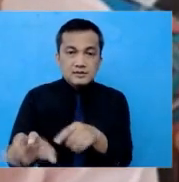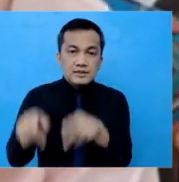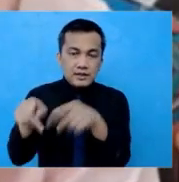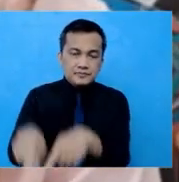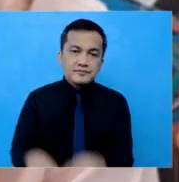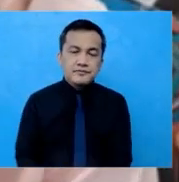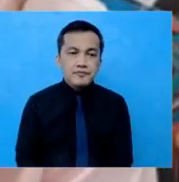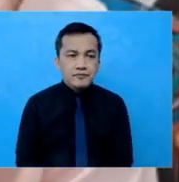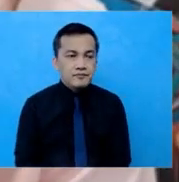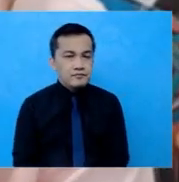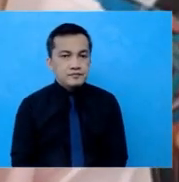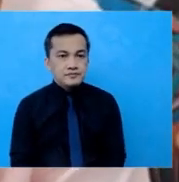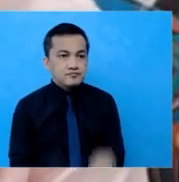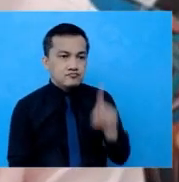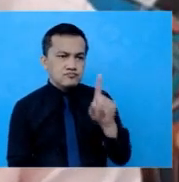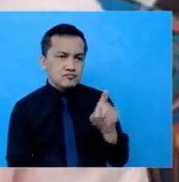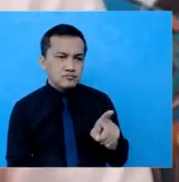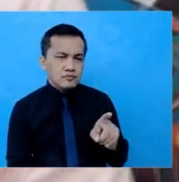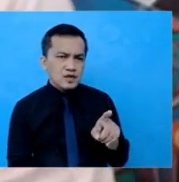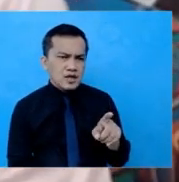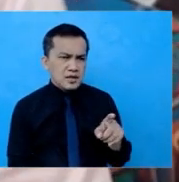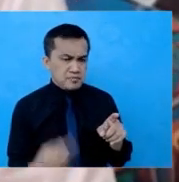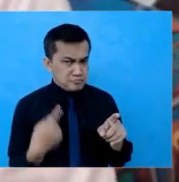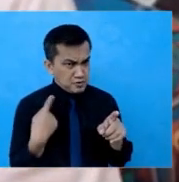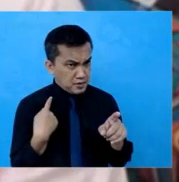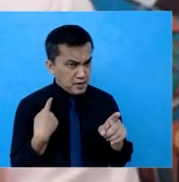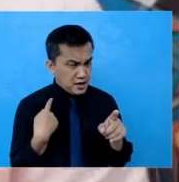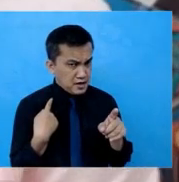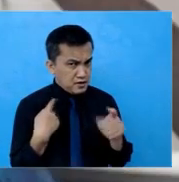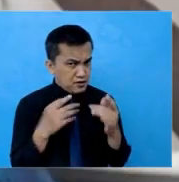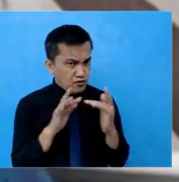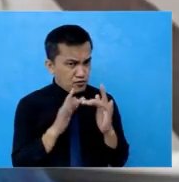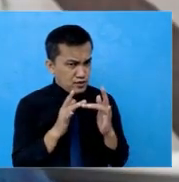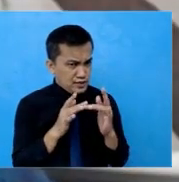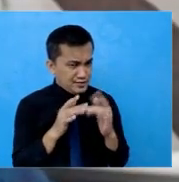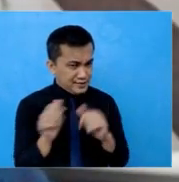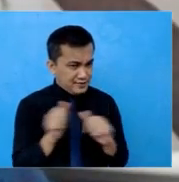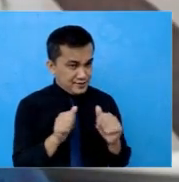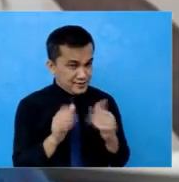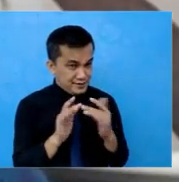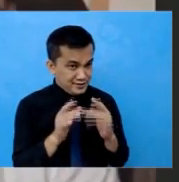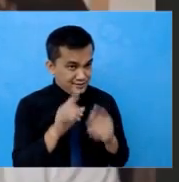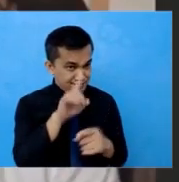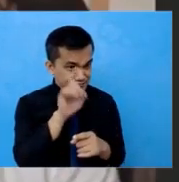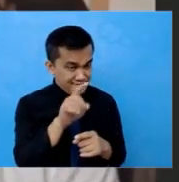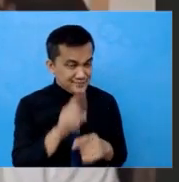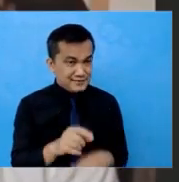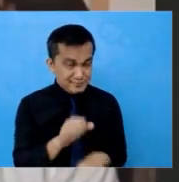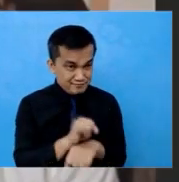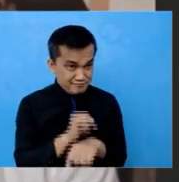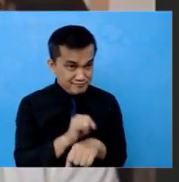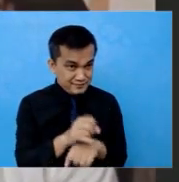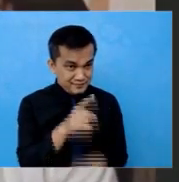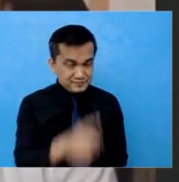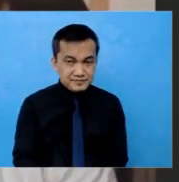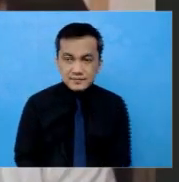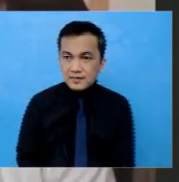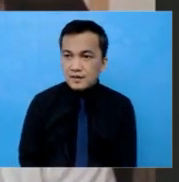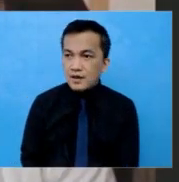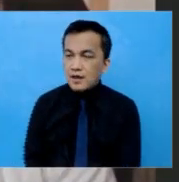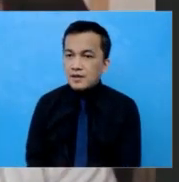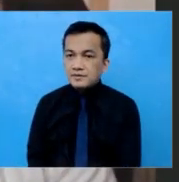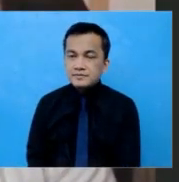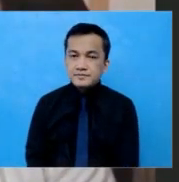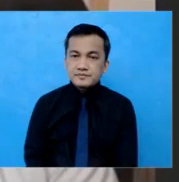online activities, social media? Active ka pa ba dyan? May YouTube meron. Channel kami. Nila nice. Marco Season,